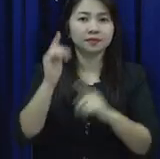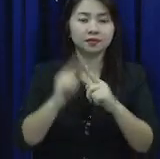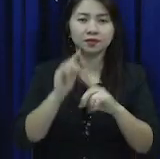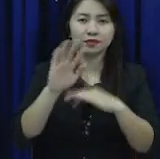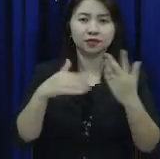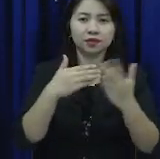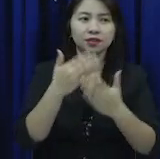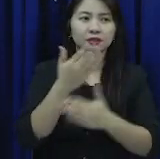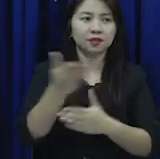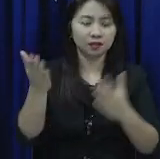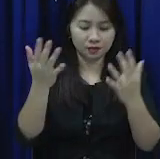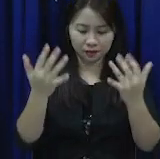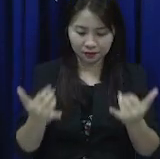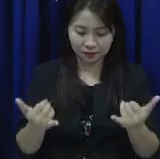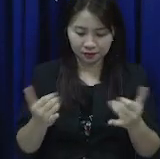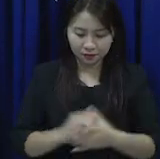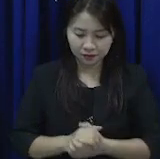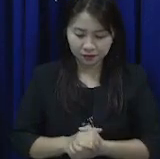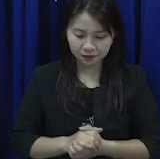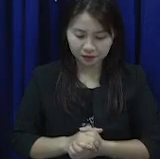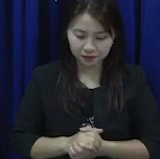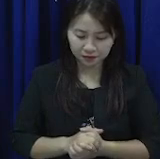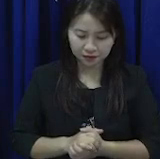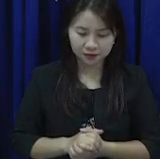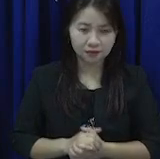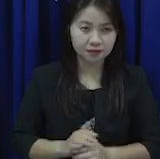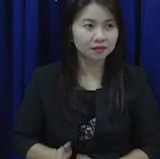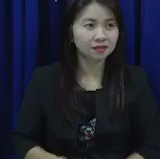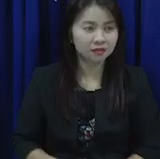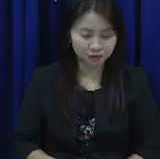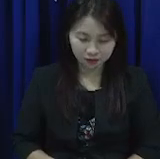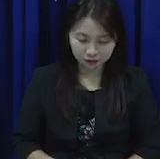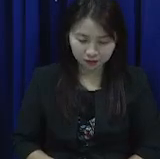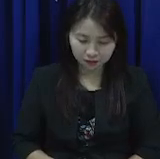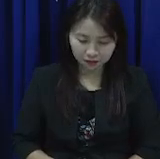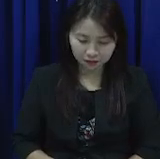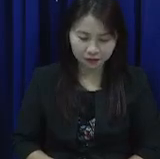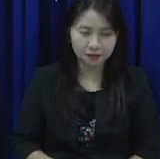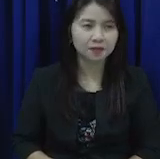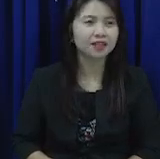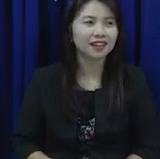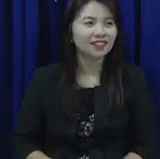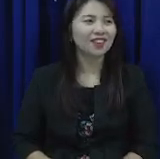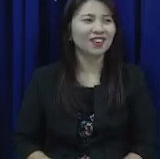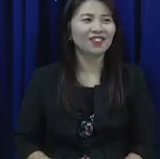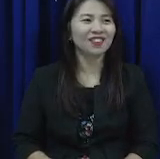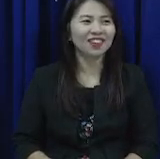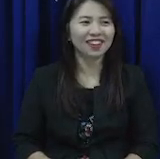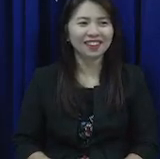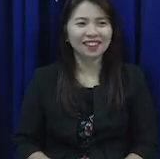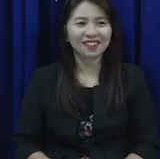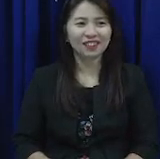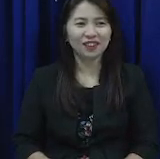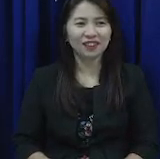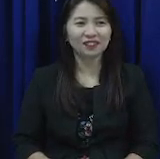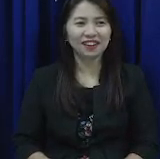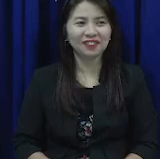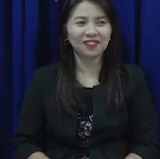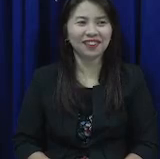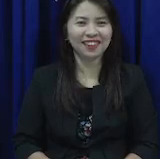ngayon no ang dilim natin ah ang dilim ng ano natin mukhang mukhang gabing-gabi na ta sa studio natin ngayon a sa mapagpalang ah